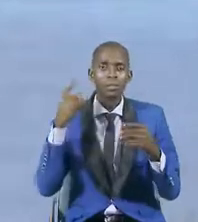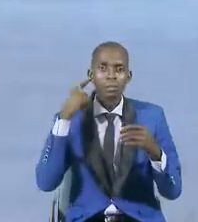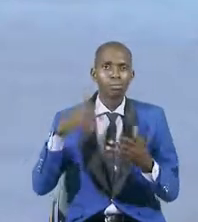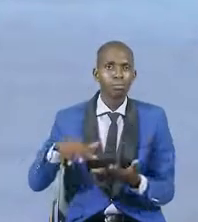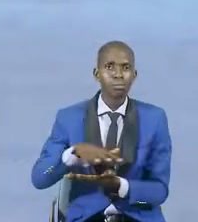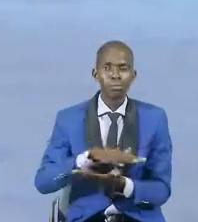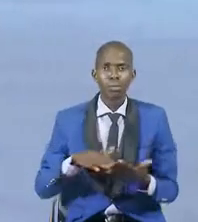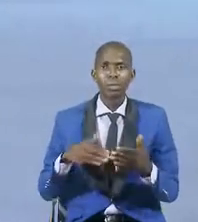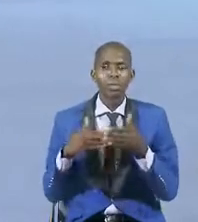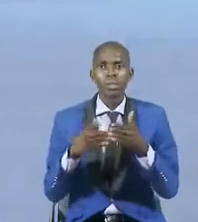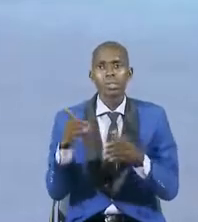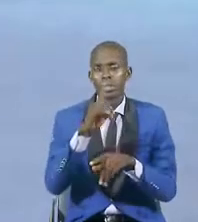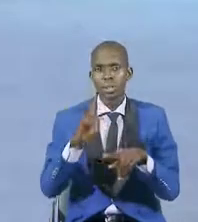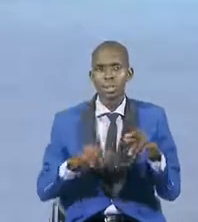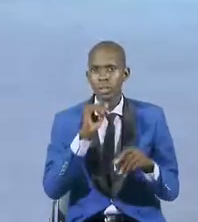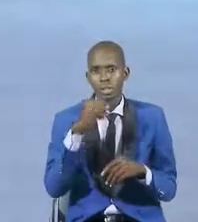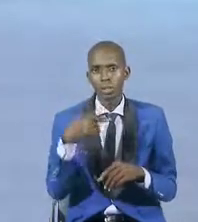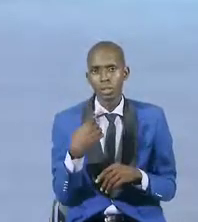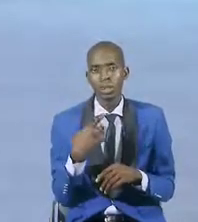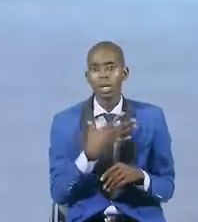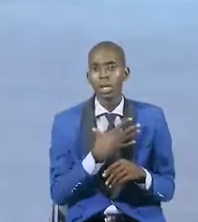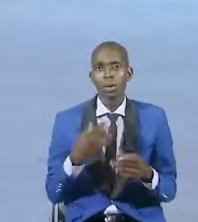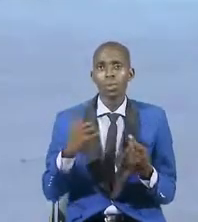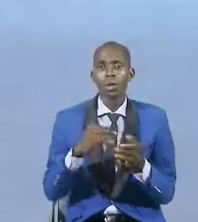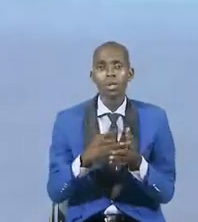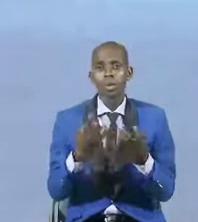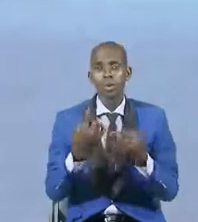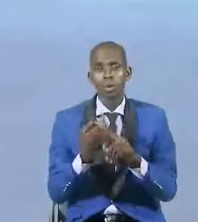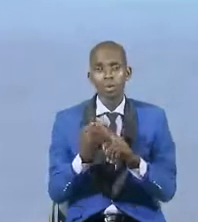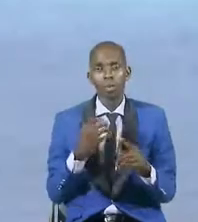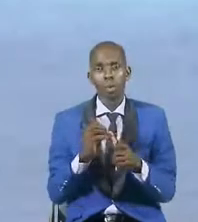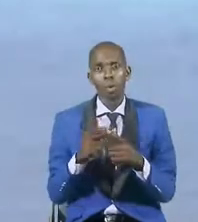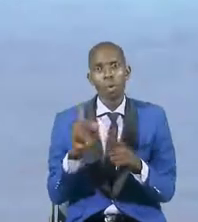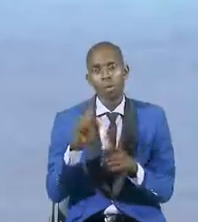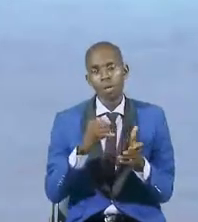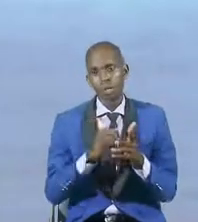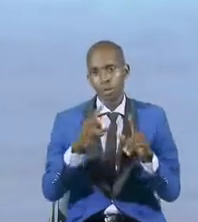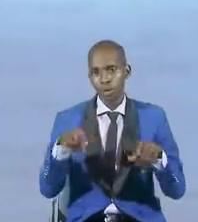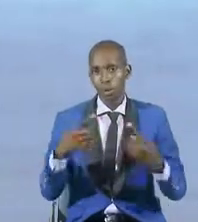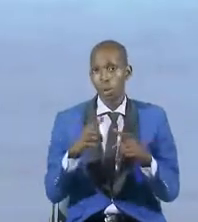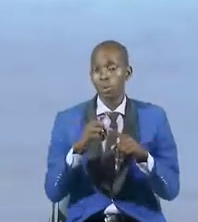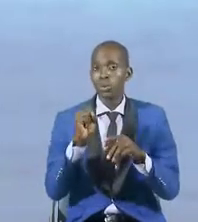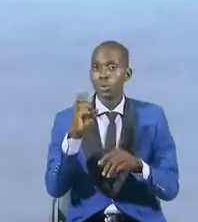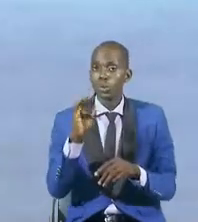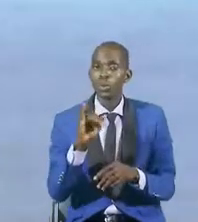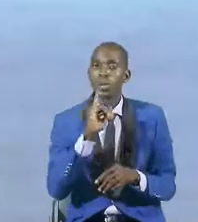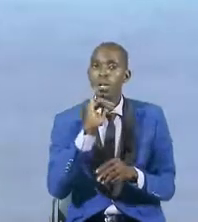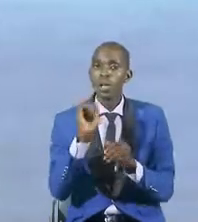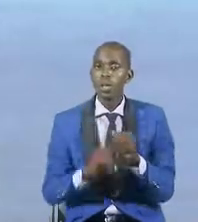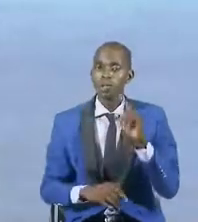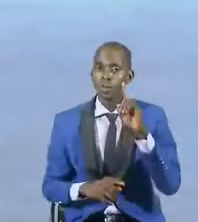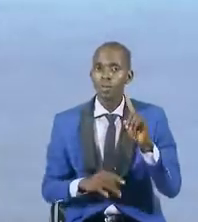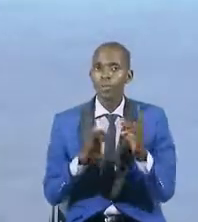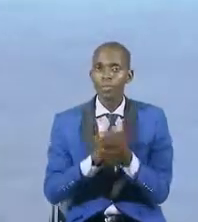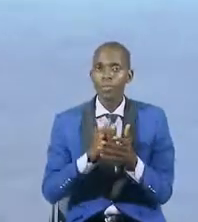il vient ni où il va. Voyons ceci, il en est